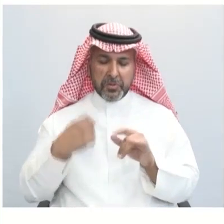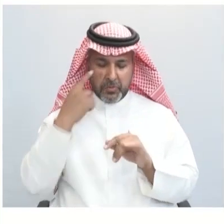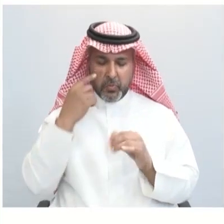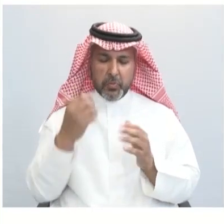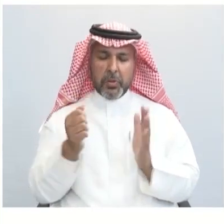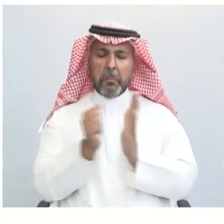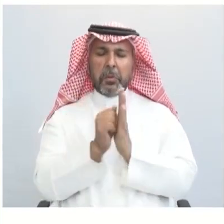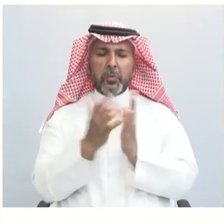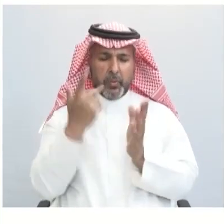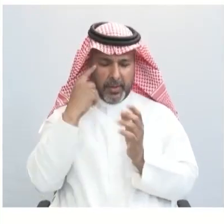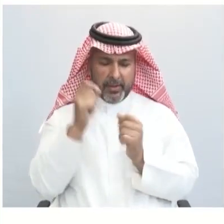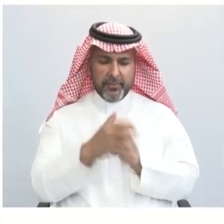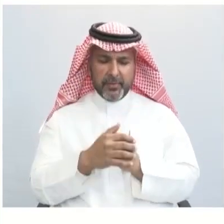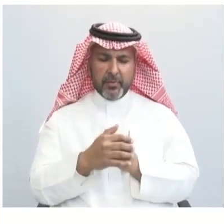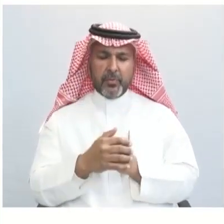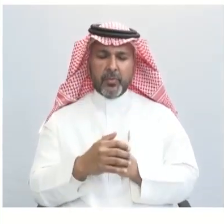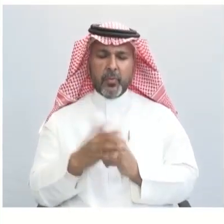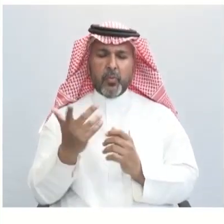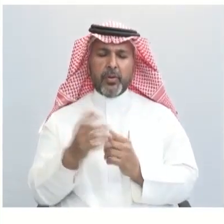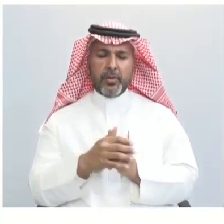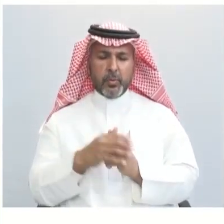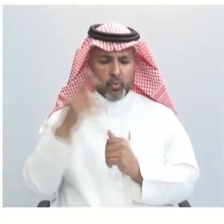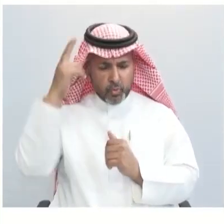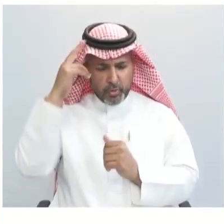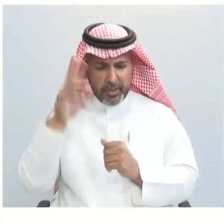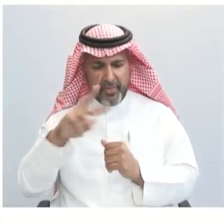وعنوان البريد بالإضافة إلى الدولة.